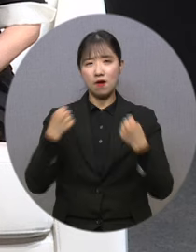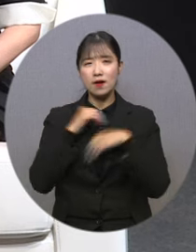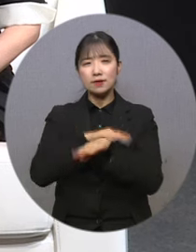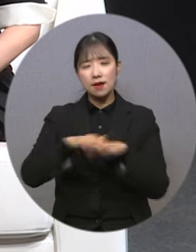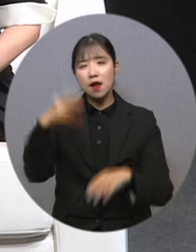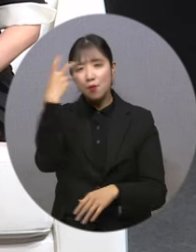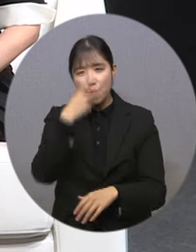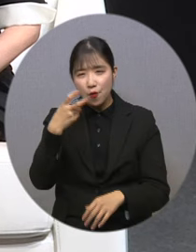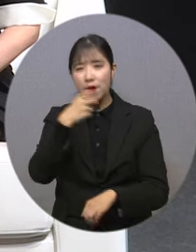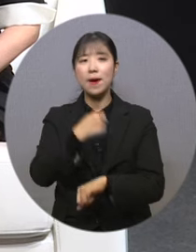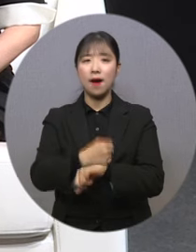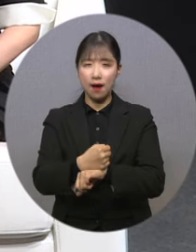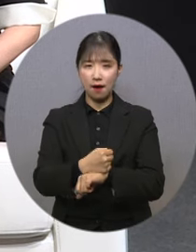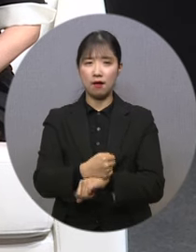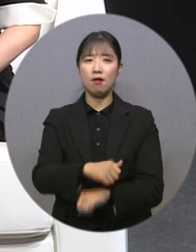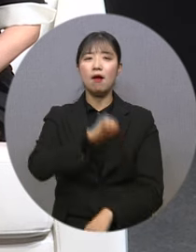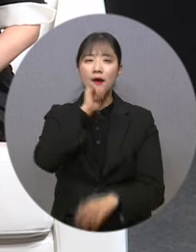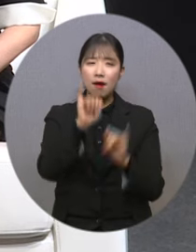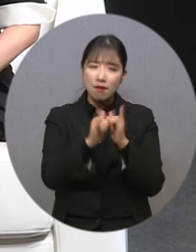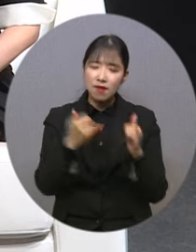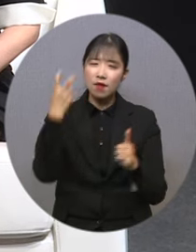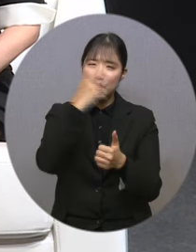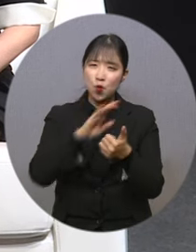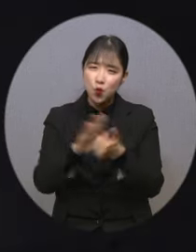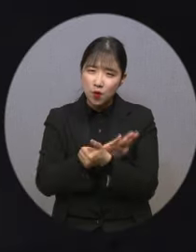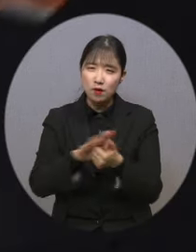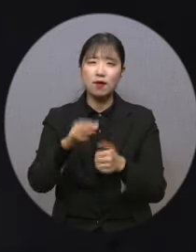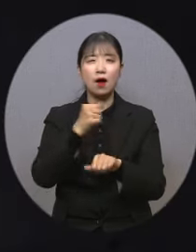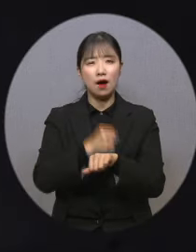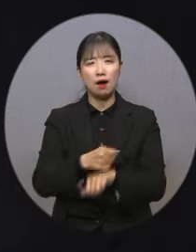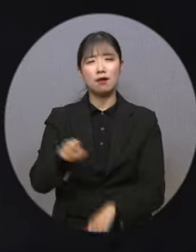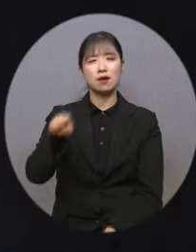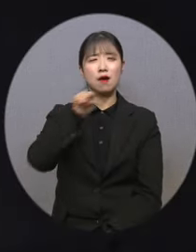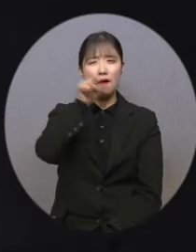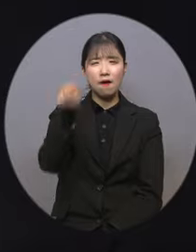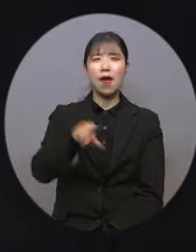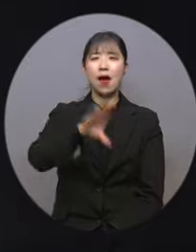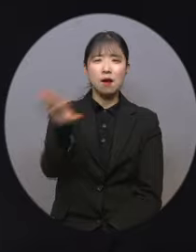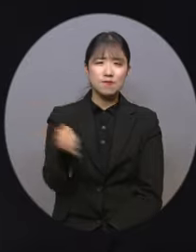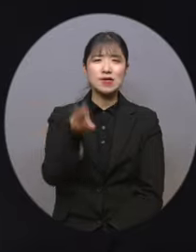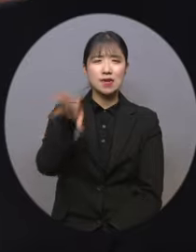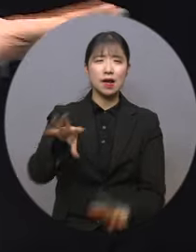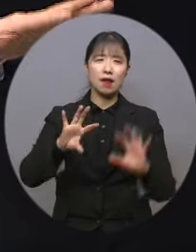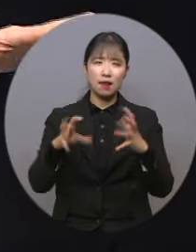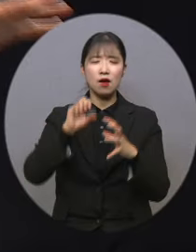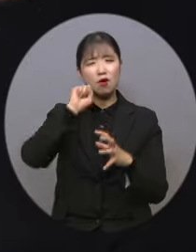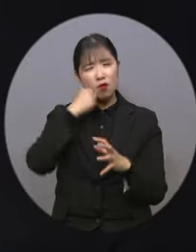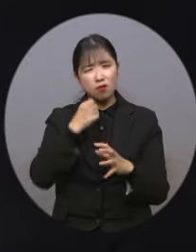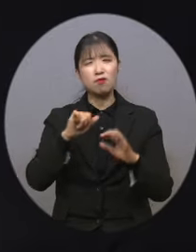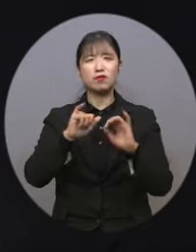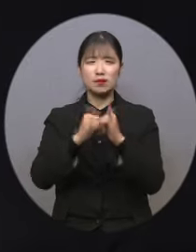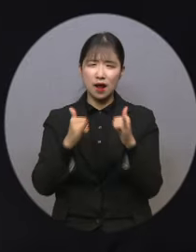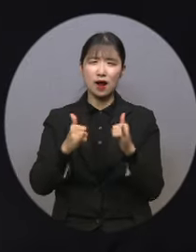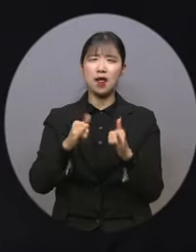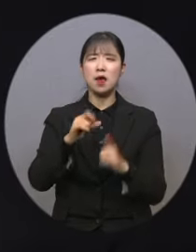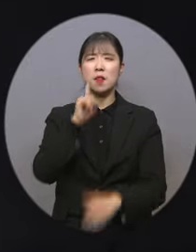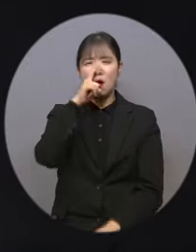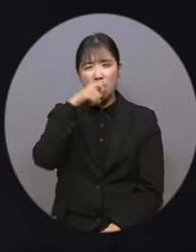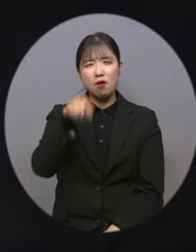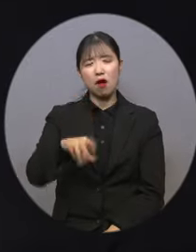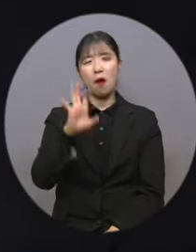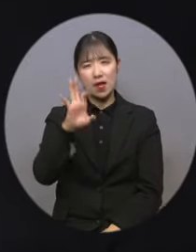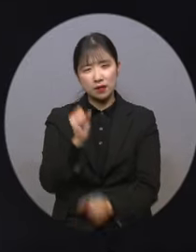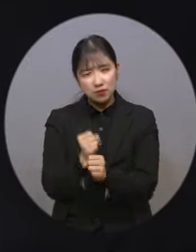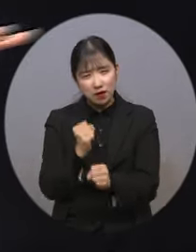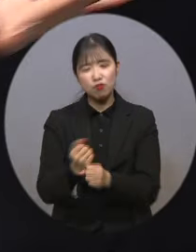이럴 때 가난한 자들을 보살 주면서 저기압 우리가 같은데 그 어렵게 사는 사람들 비위생적인 걸 다 화장실을 만들어